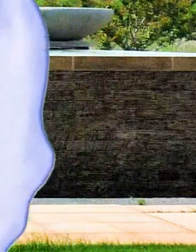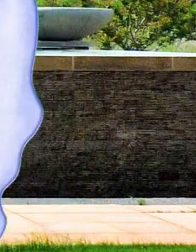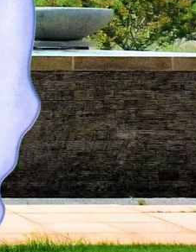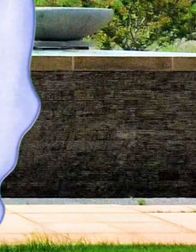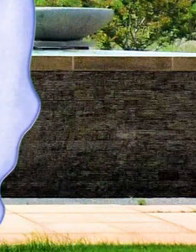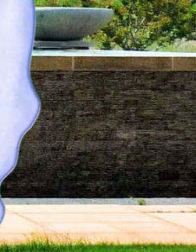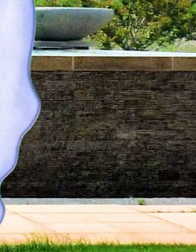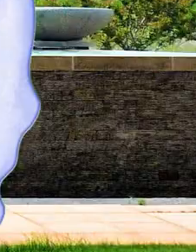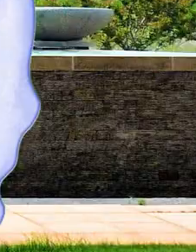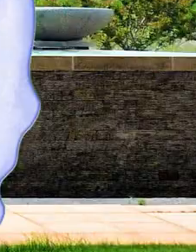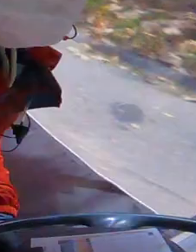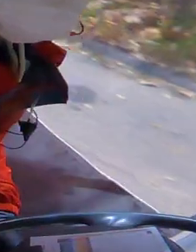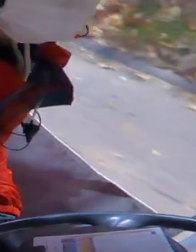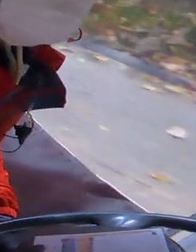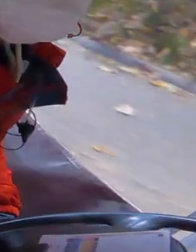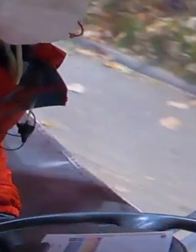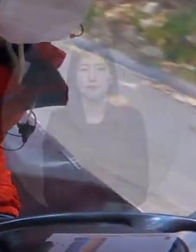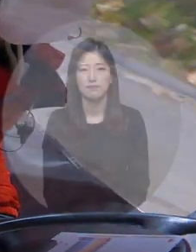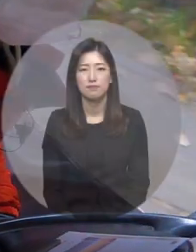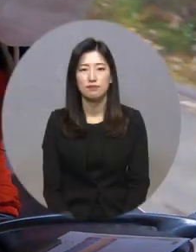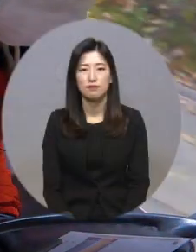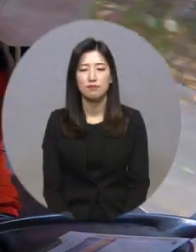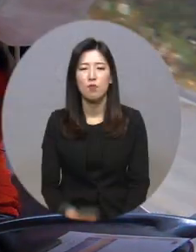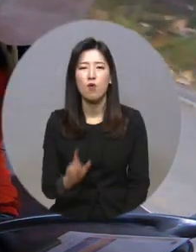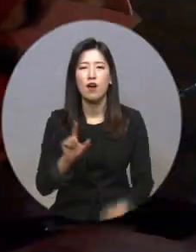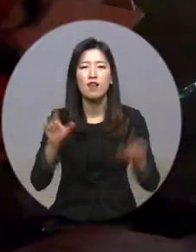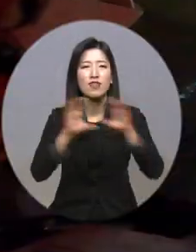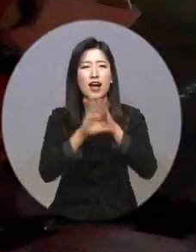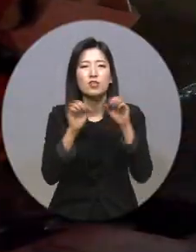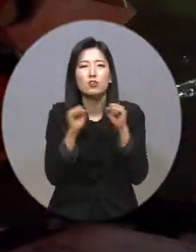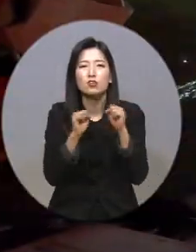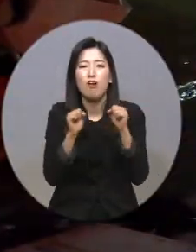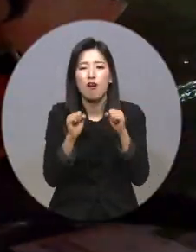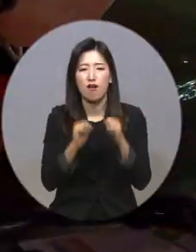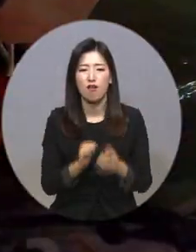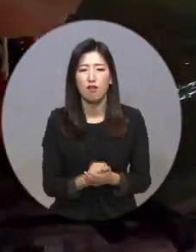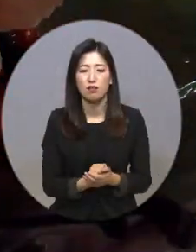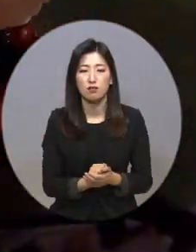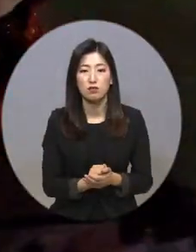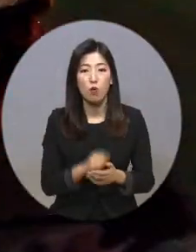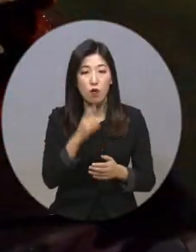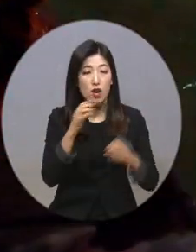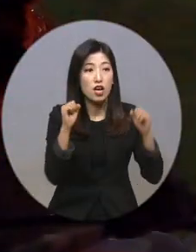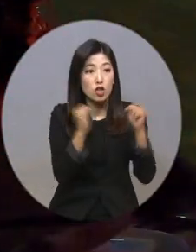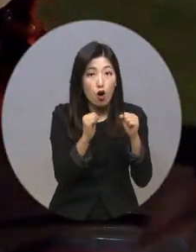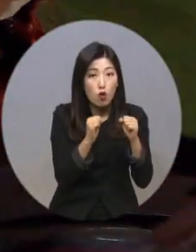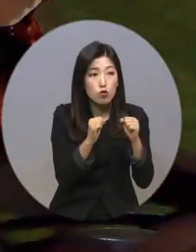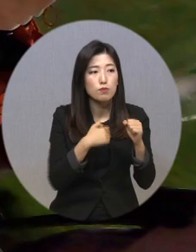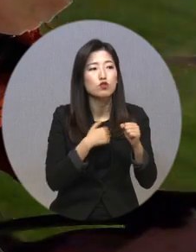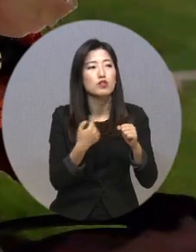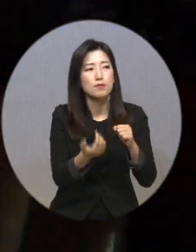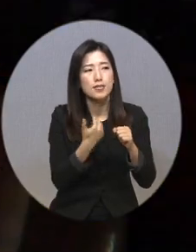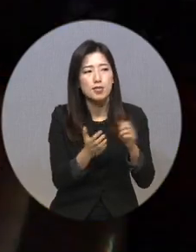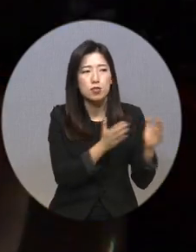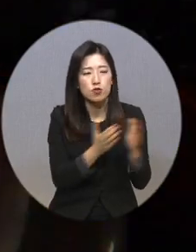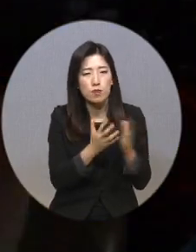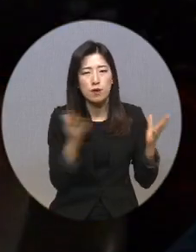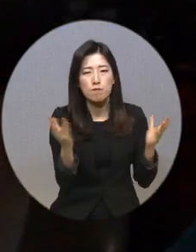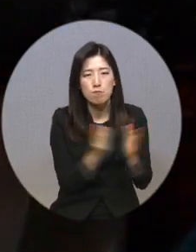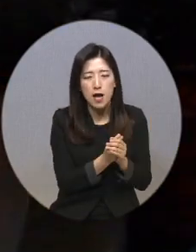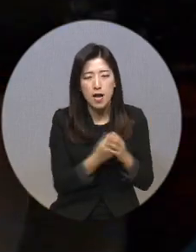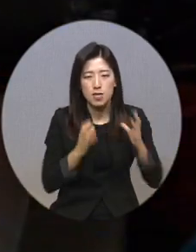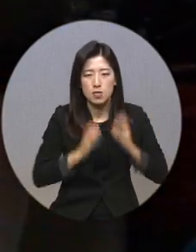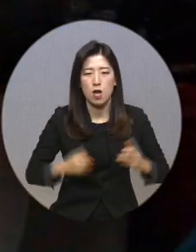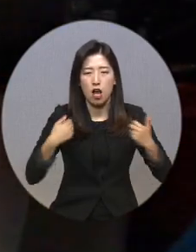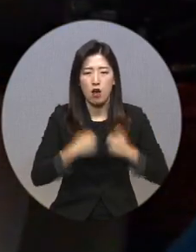좀 날씨 됐어 가자 날씨나 있어요 차라리 겨울이 었으면 준비라도 하고 오지 해가 갈